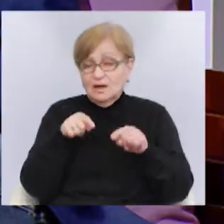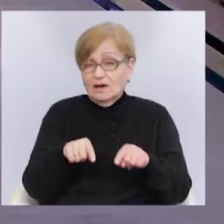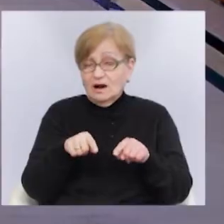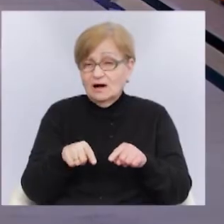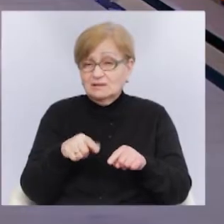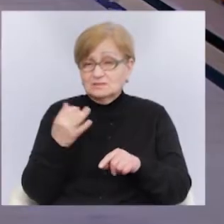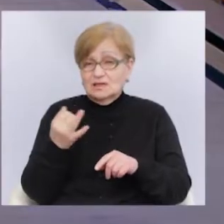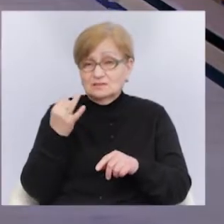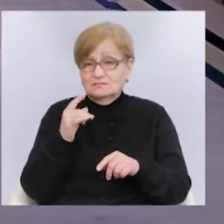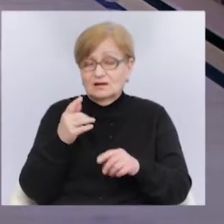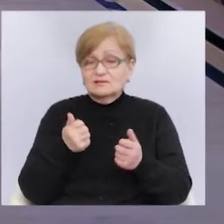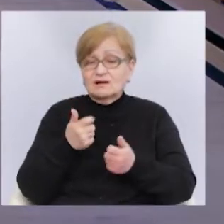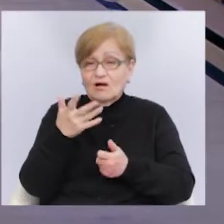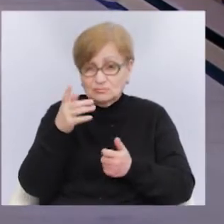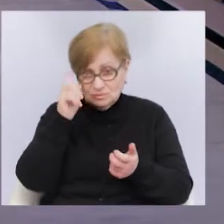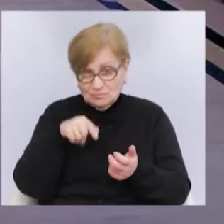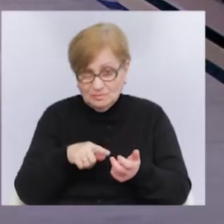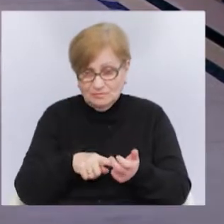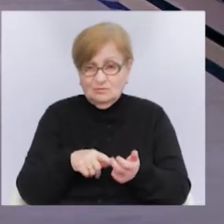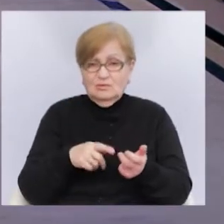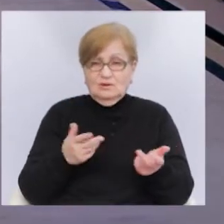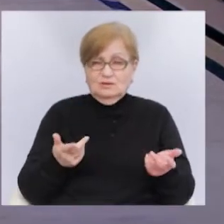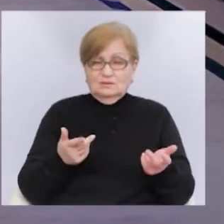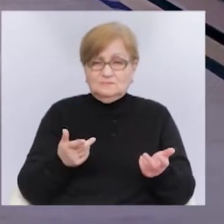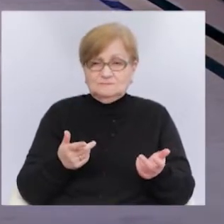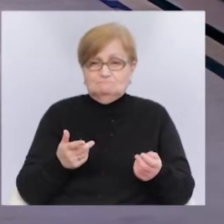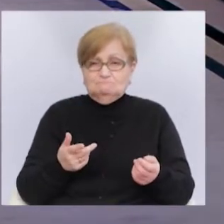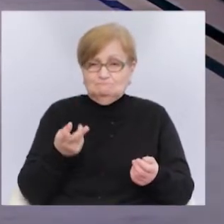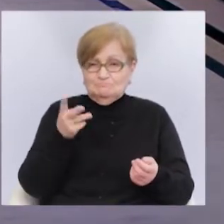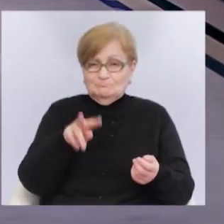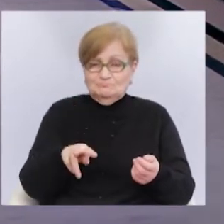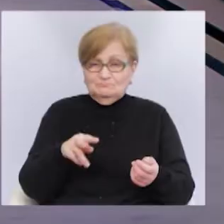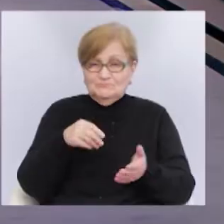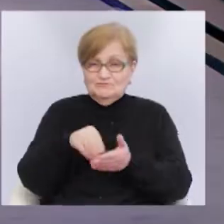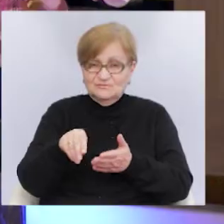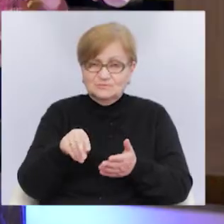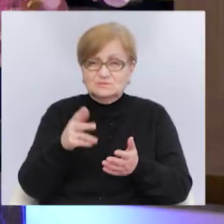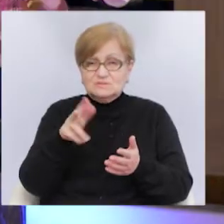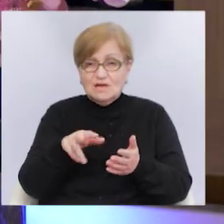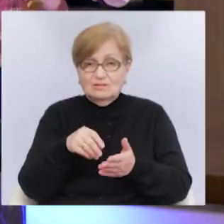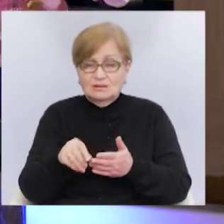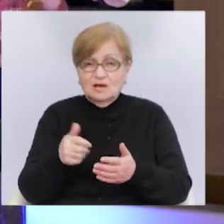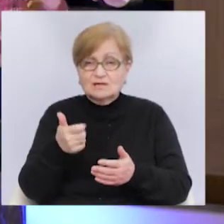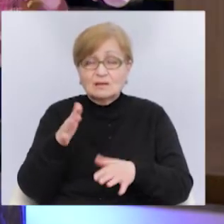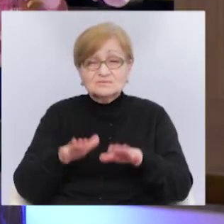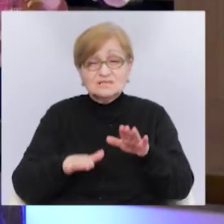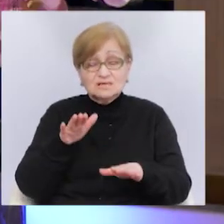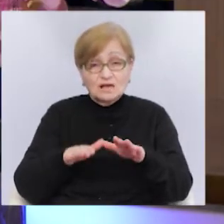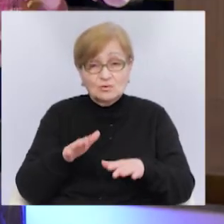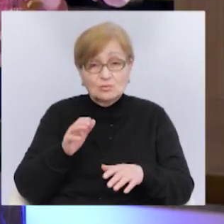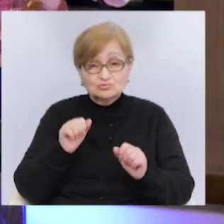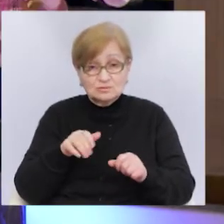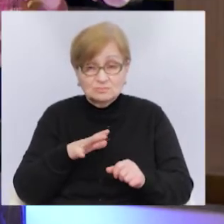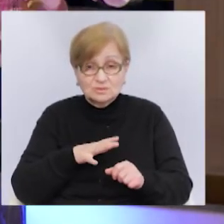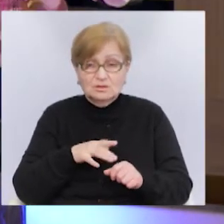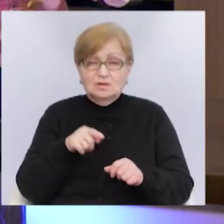იმისა, რომ რაოდენობაც ვისწავლეთ, ხომ ვის, ნუ ანუ ყოველ შემთხვევაში ამ ორი ბადრიჯანი ვიყიდე და სამი ბადრიჯანი, რამდენი კილო შეიძლება ეს იყოს?